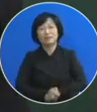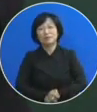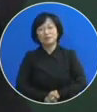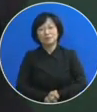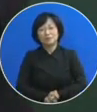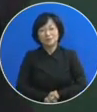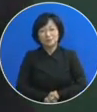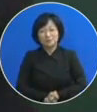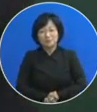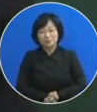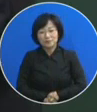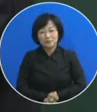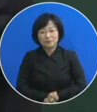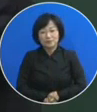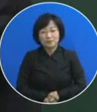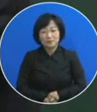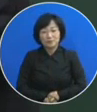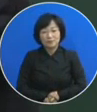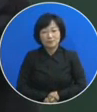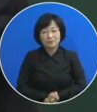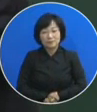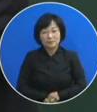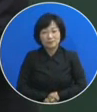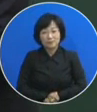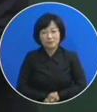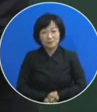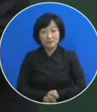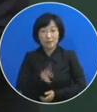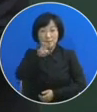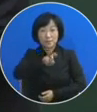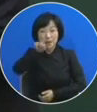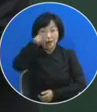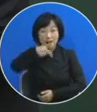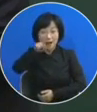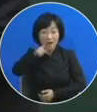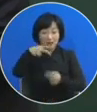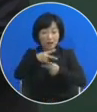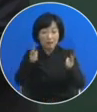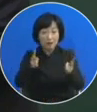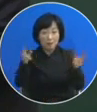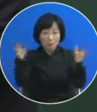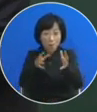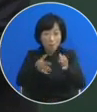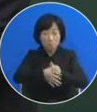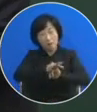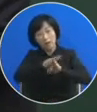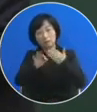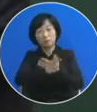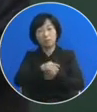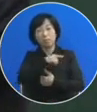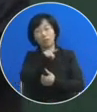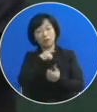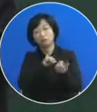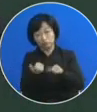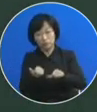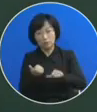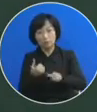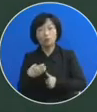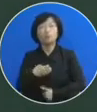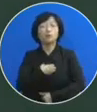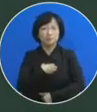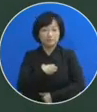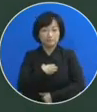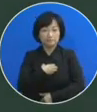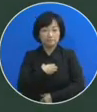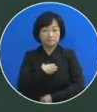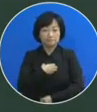prayer. 여러분 이거 이해됩니까? Can you understand these words? 이 마가다락방에 모이면 죽는데요. That if you gather to Mark's up room, you would be to put to death. 그렇잖아요. Isn't